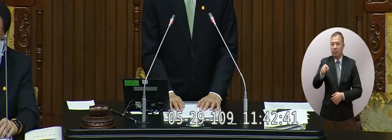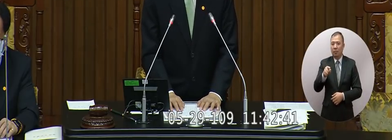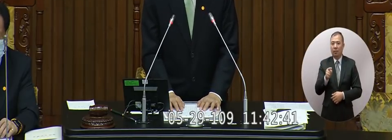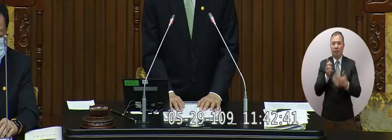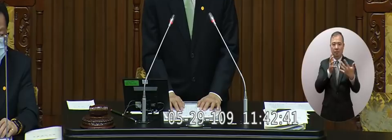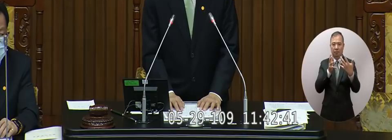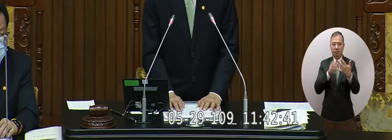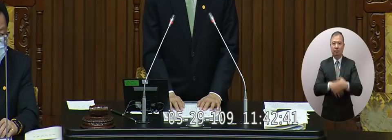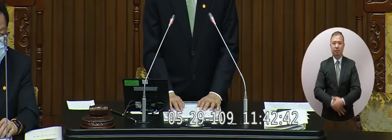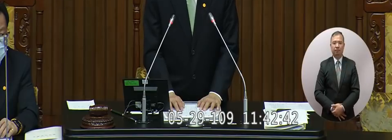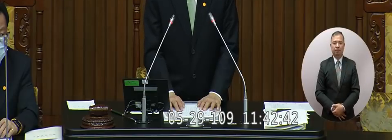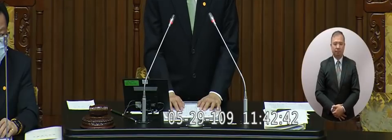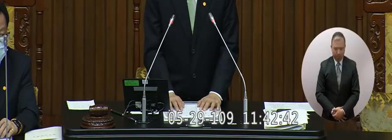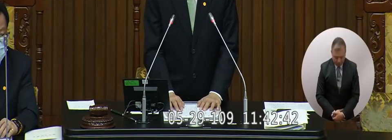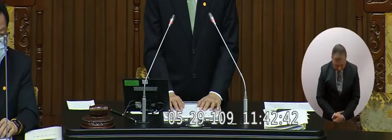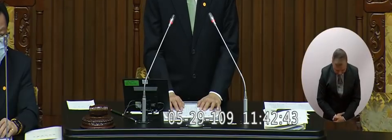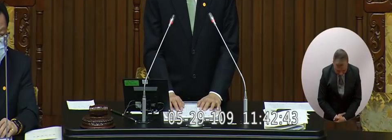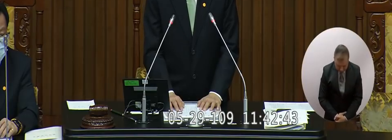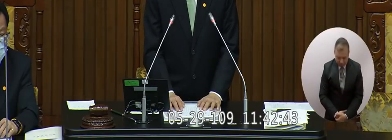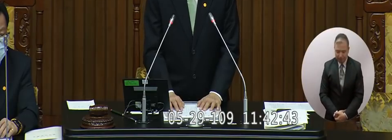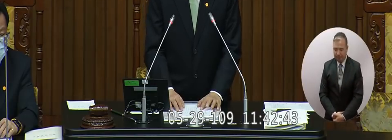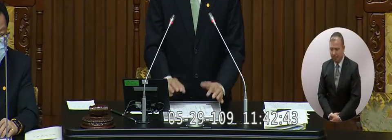询。